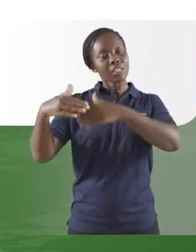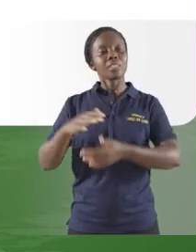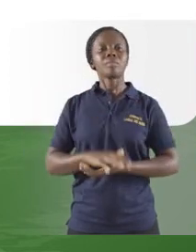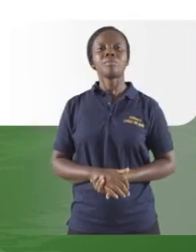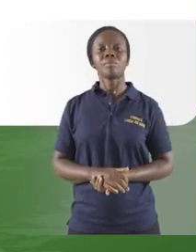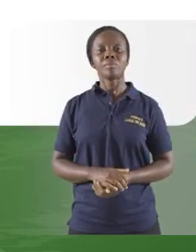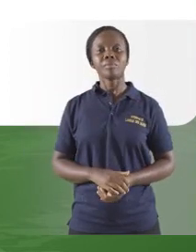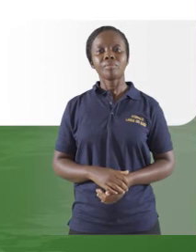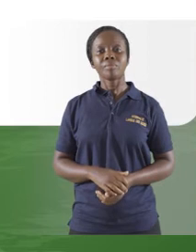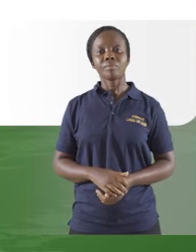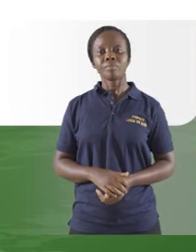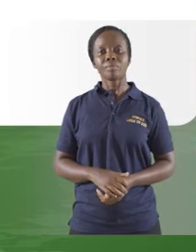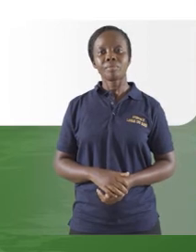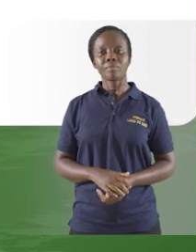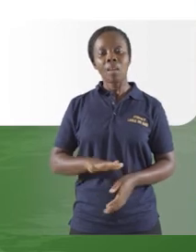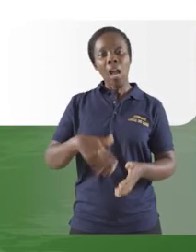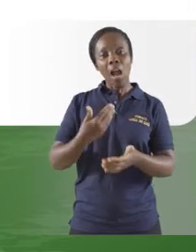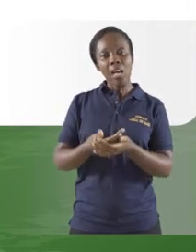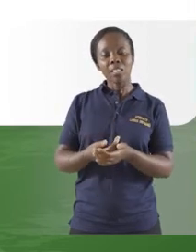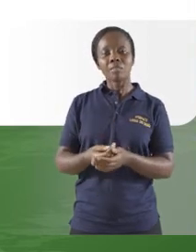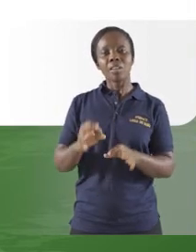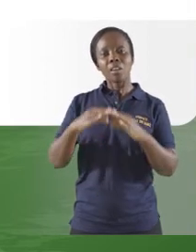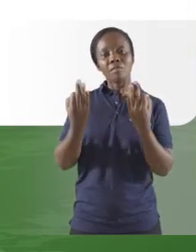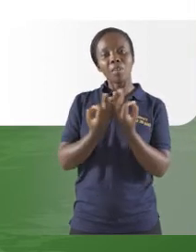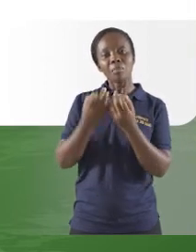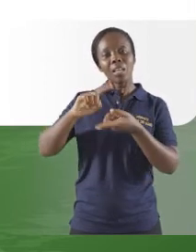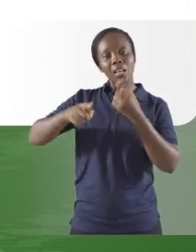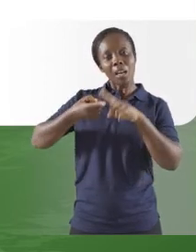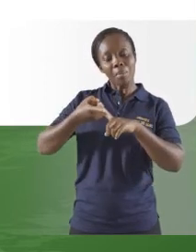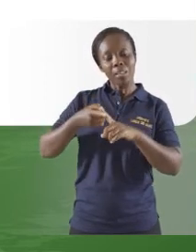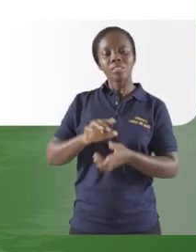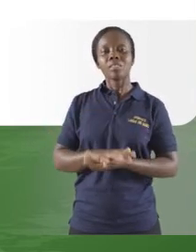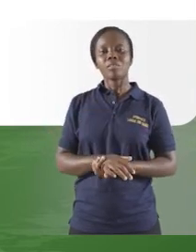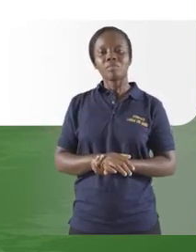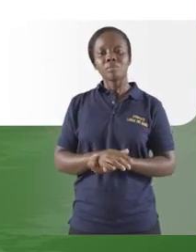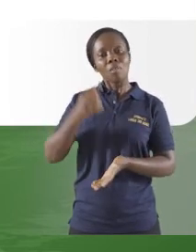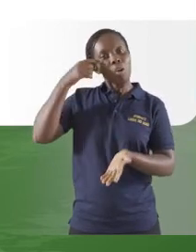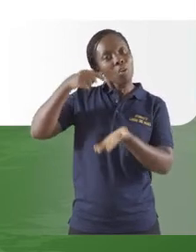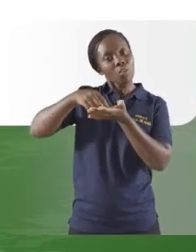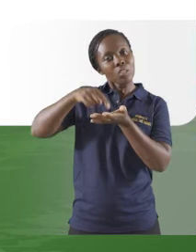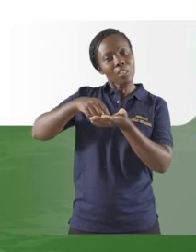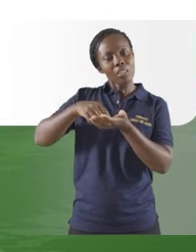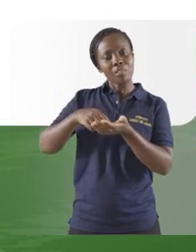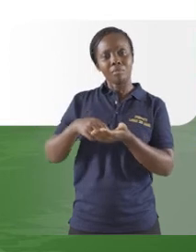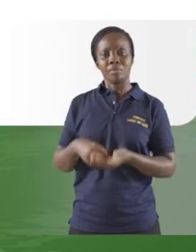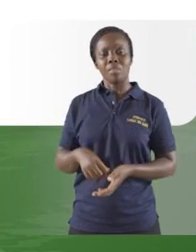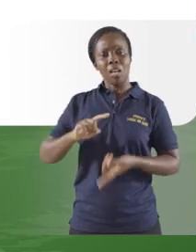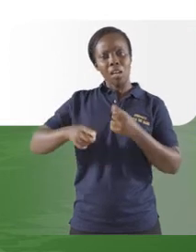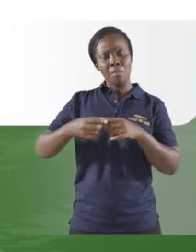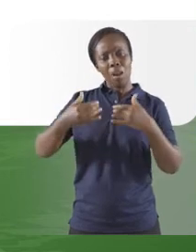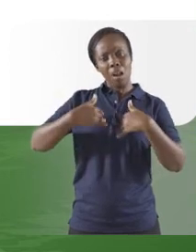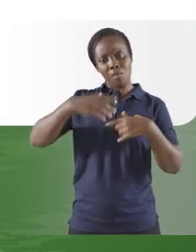découvrent que leur camarade a un frère et une